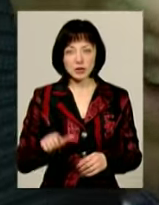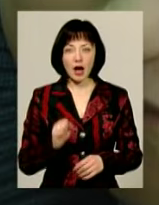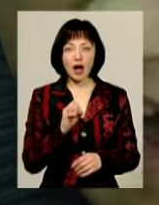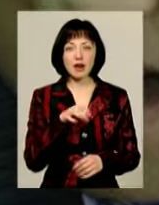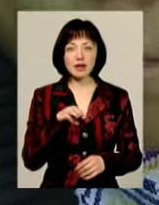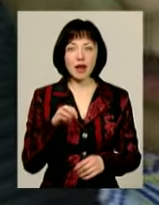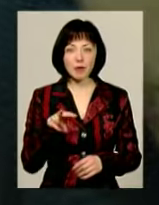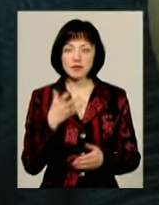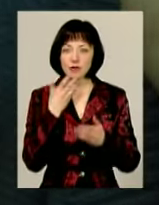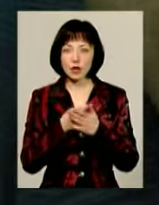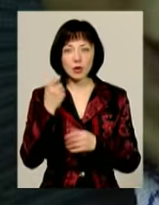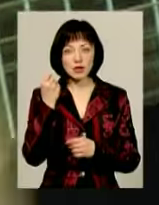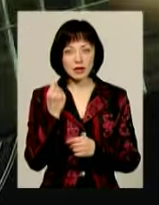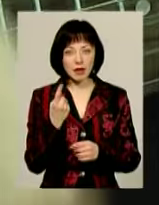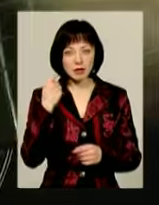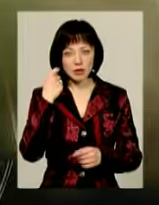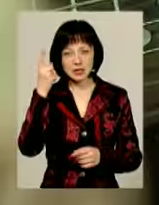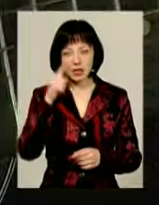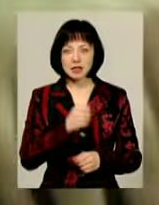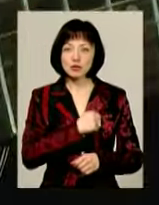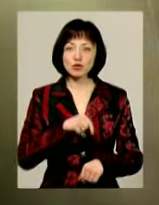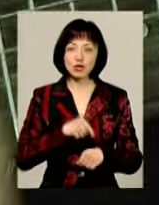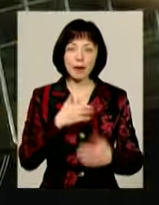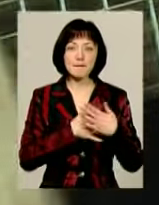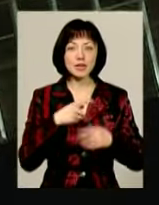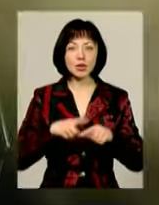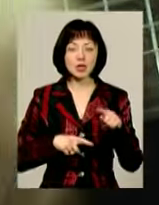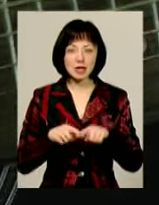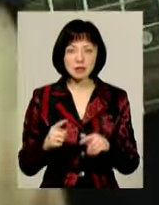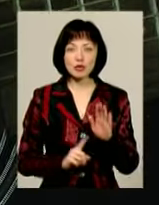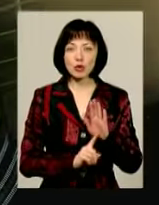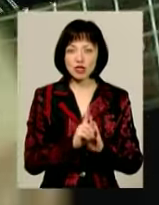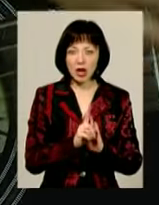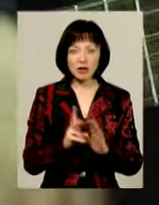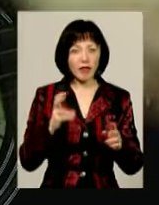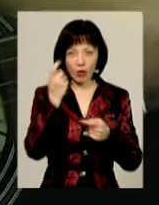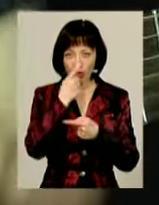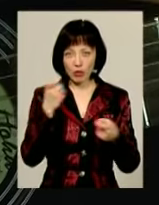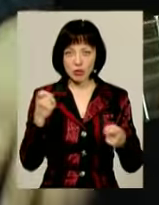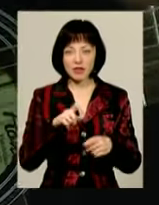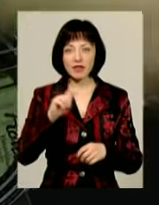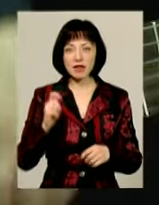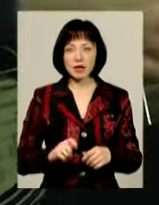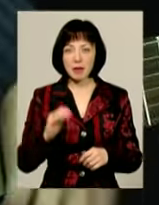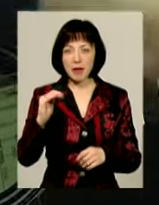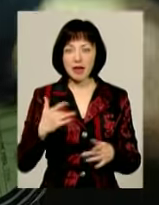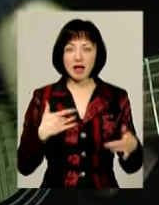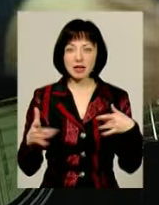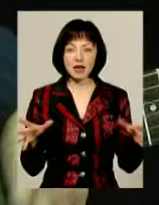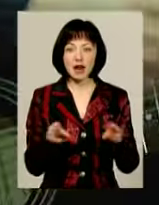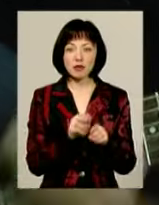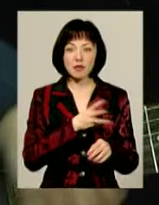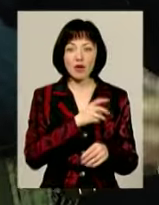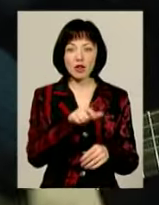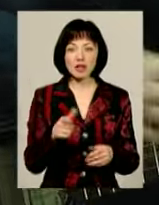свої 11 він знає, що таке і співчуття, і патріотизм. Від початку неоголошеної війни маленький артист разом з